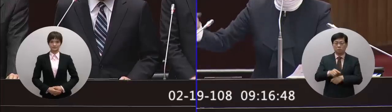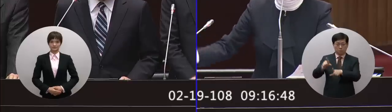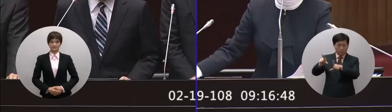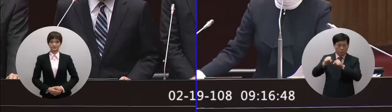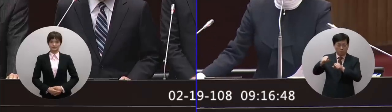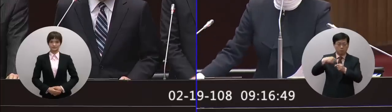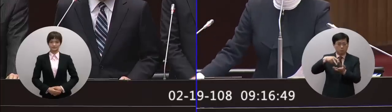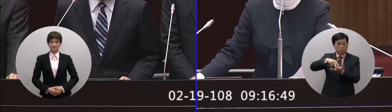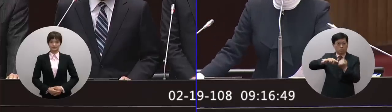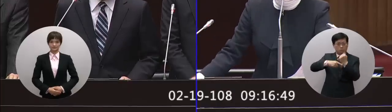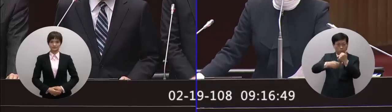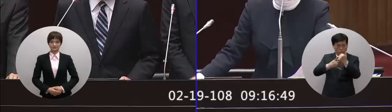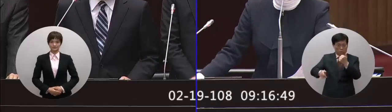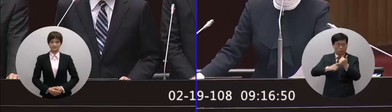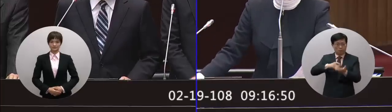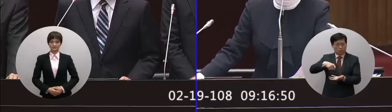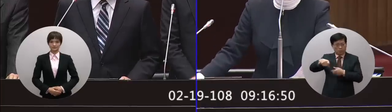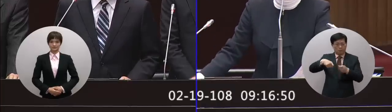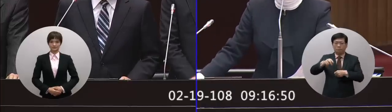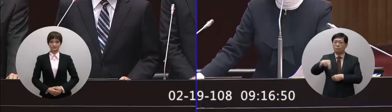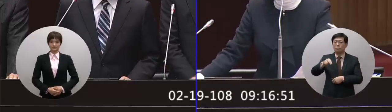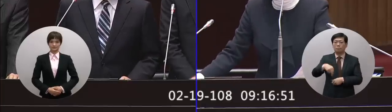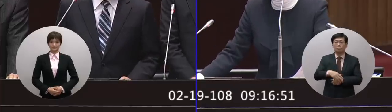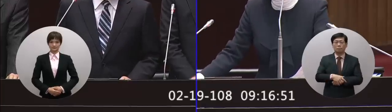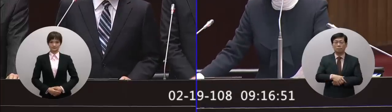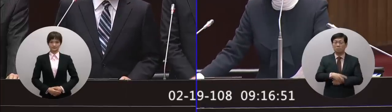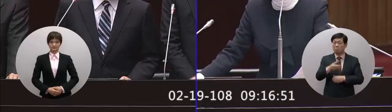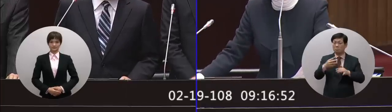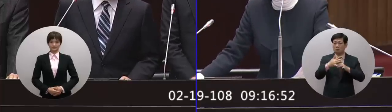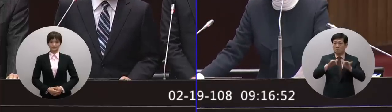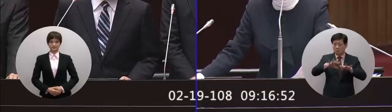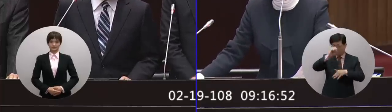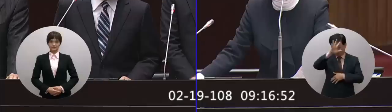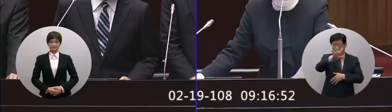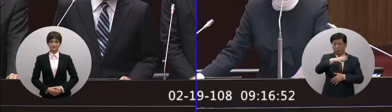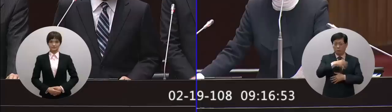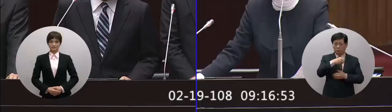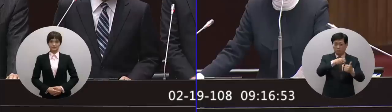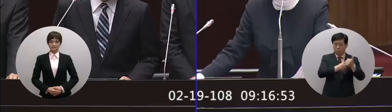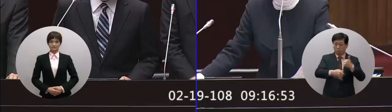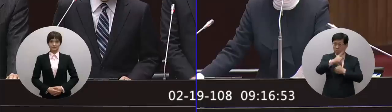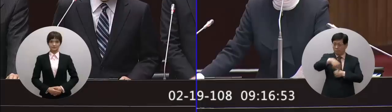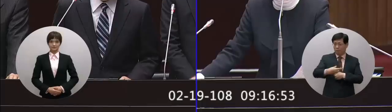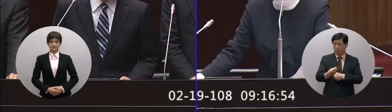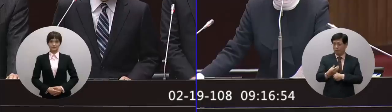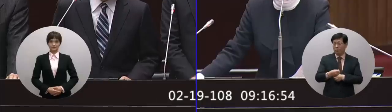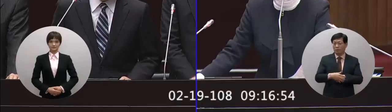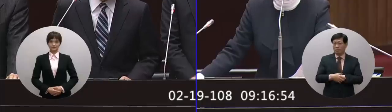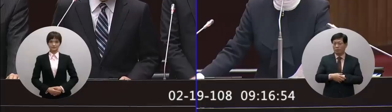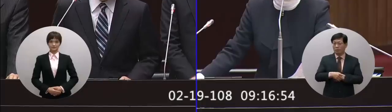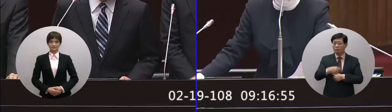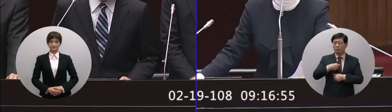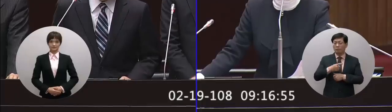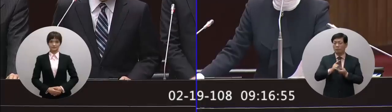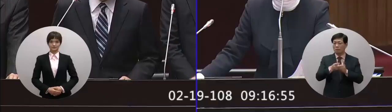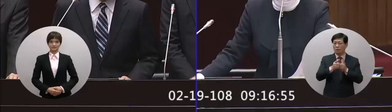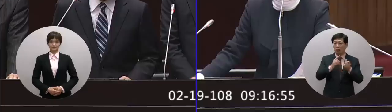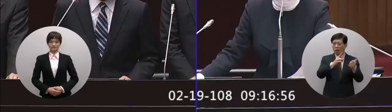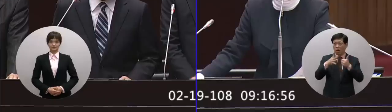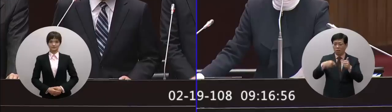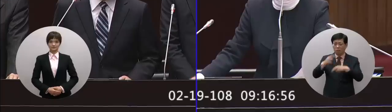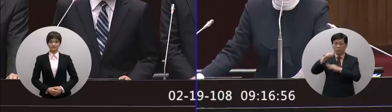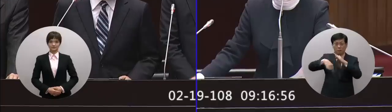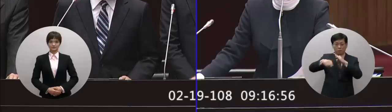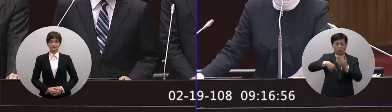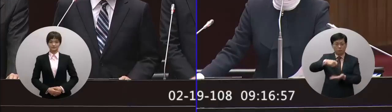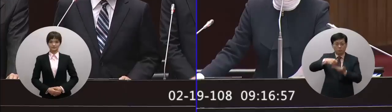委员的版本。所以当天我们民进党有一些立法委员没有到现场，以行政院没有版本为理